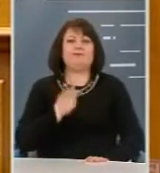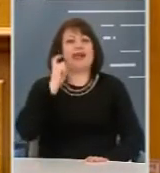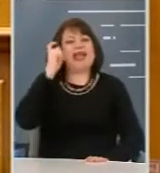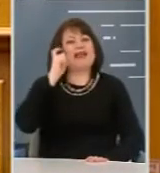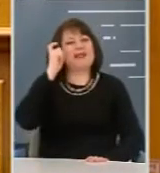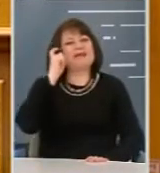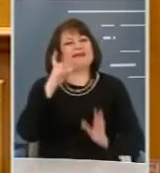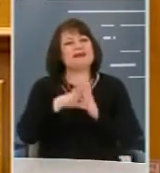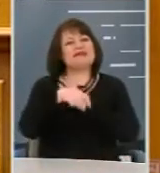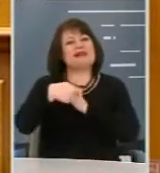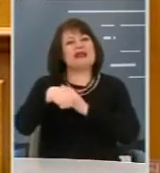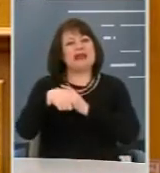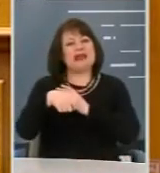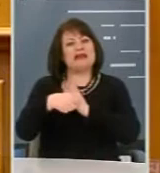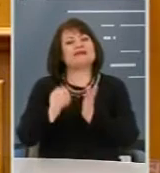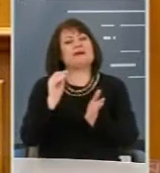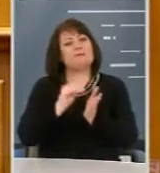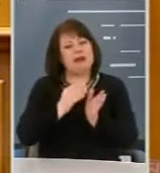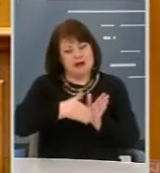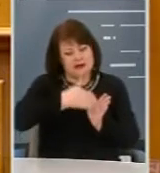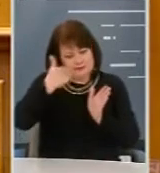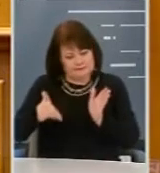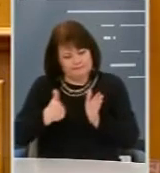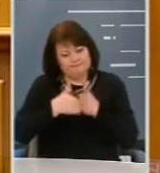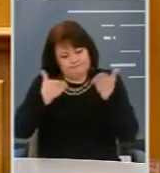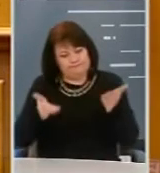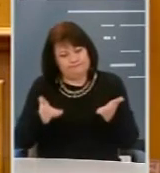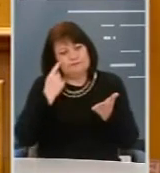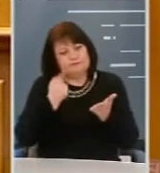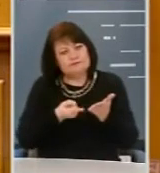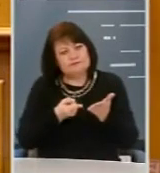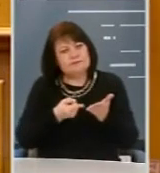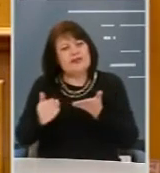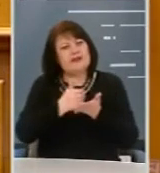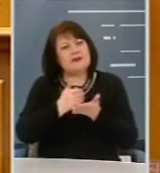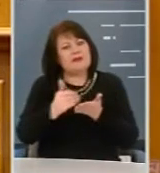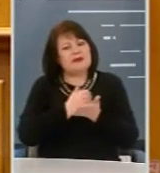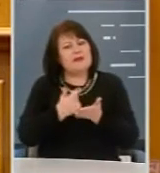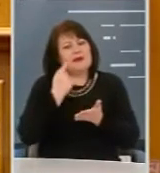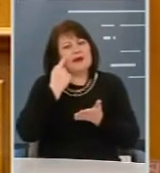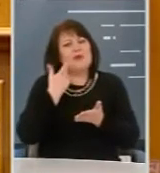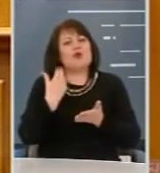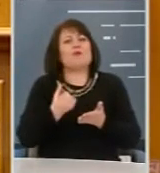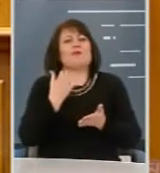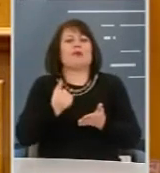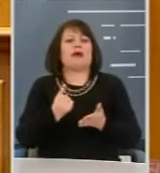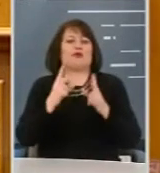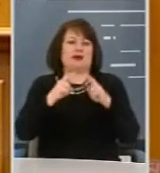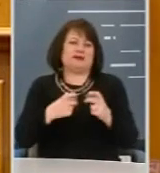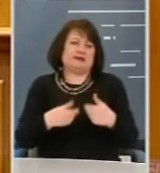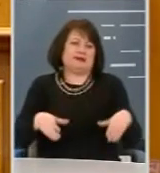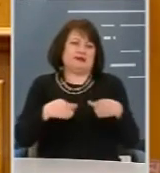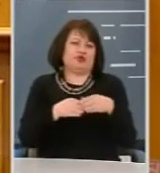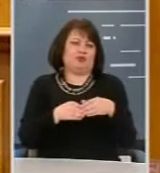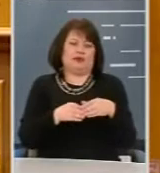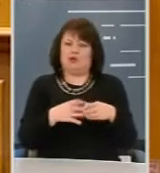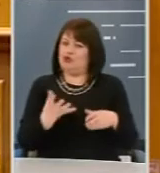έκθεση θα ανασυρθεί και πάλι από το αρχείο με όσα αδικήματα προέκυψαν από τις εργασίες της Εξεταστικής.